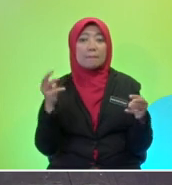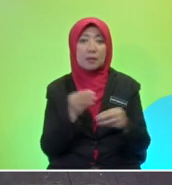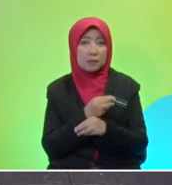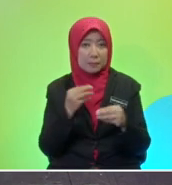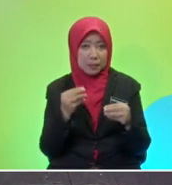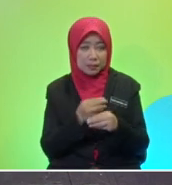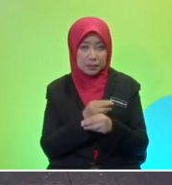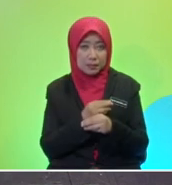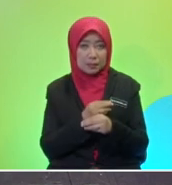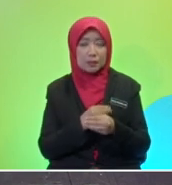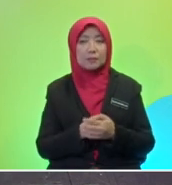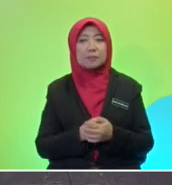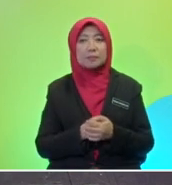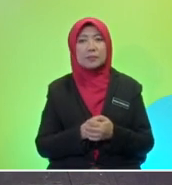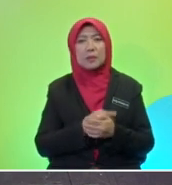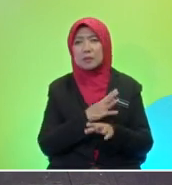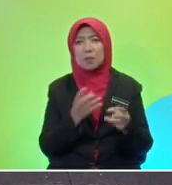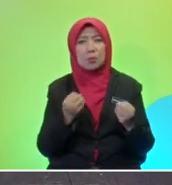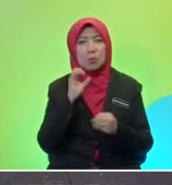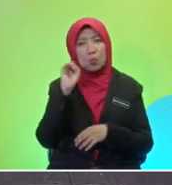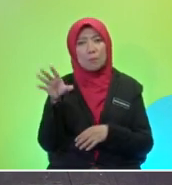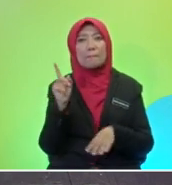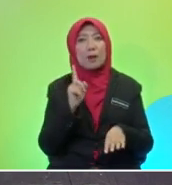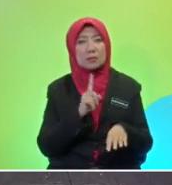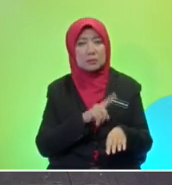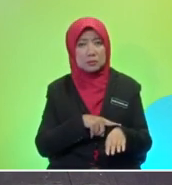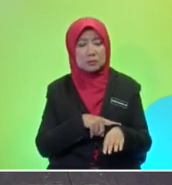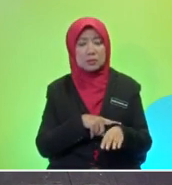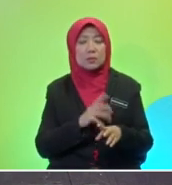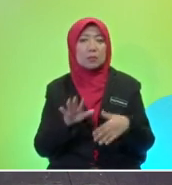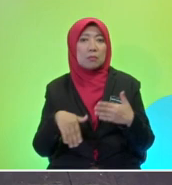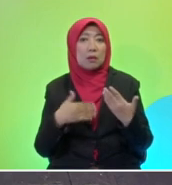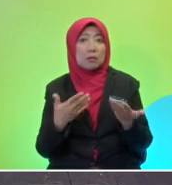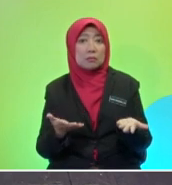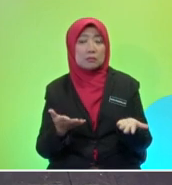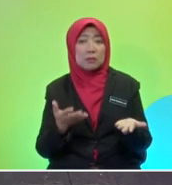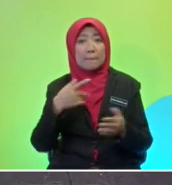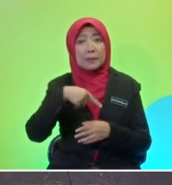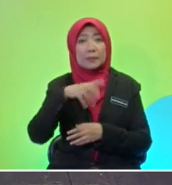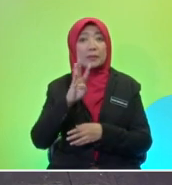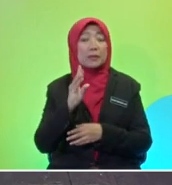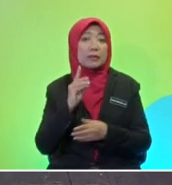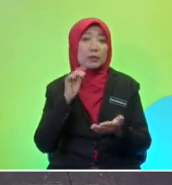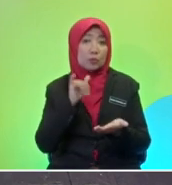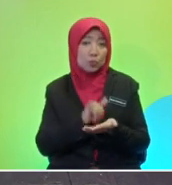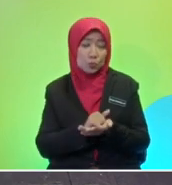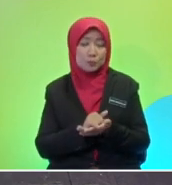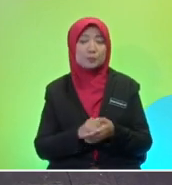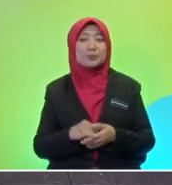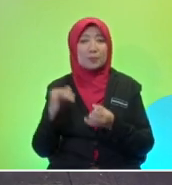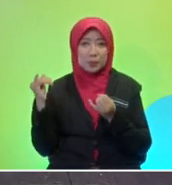kita akan Apakah itu Pati yang menjadi pembuka dalam perbincangan kita hari ini silahkan terima